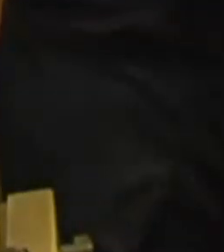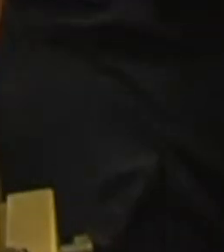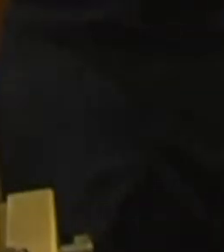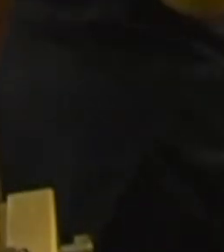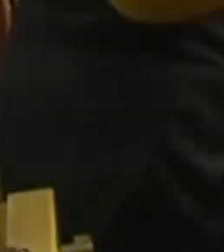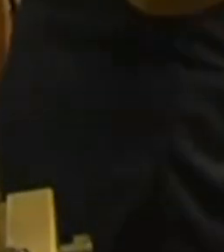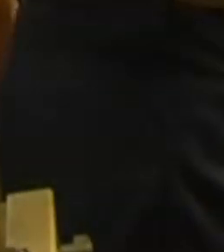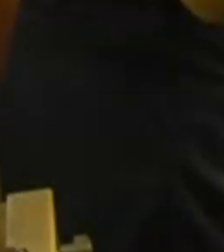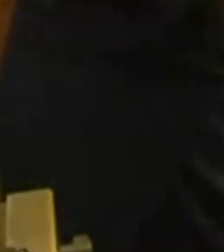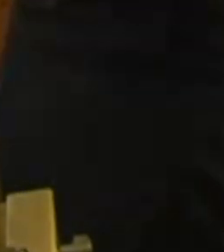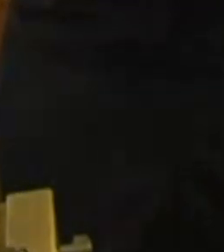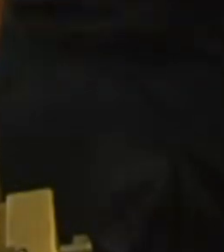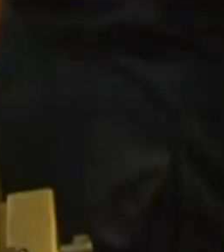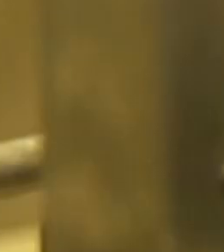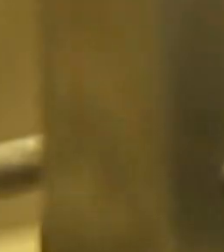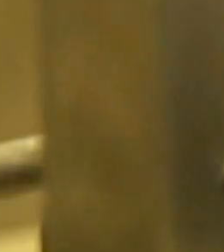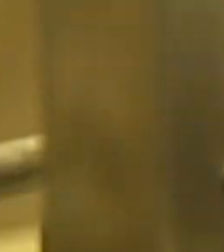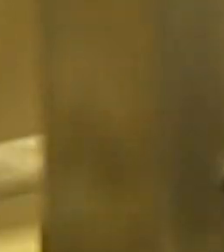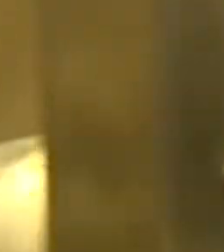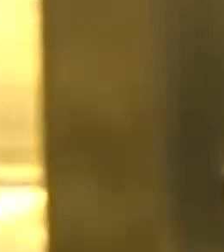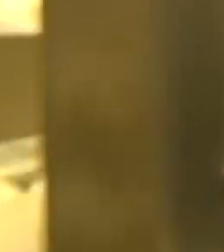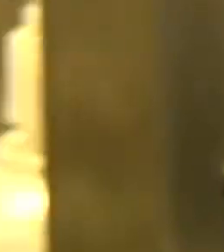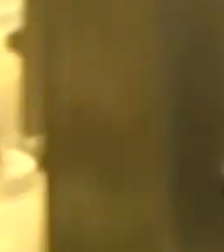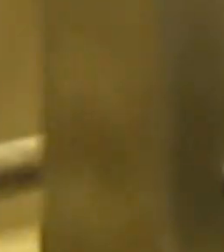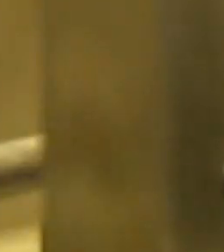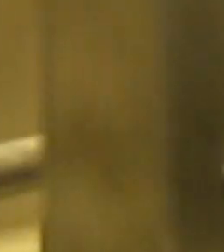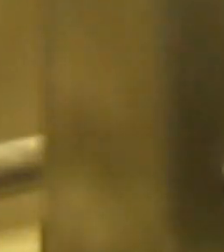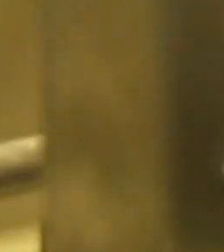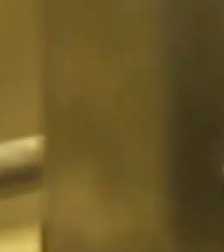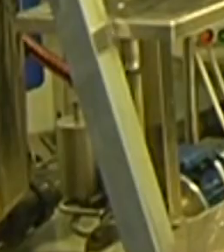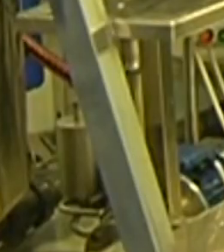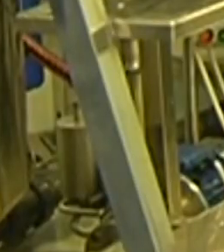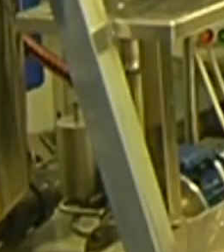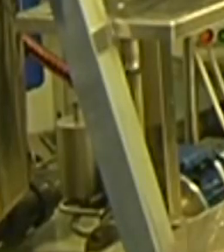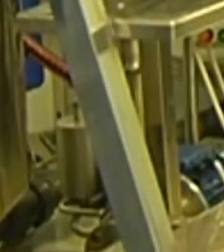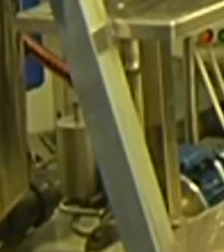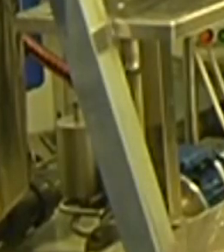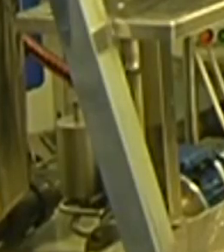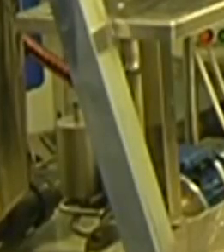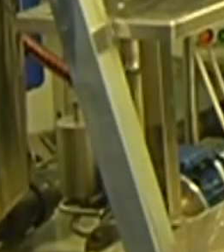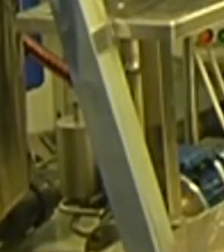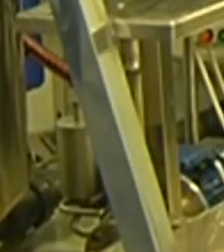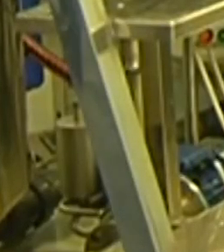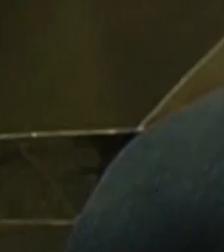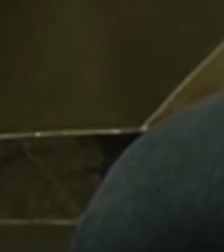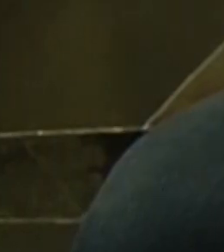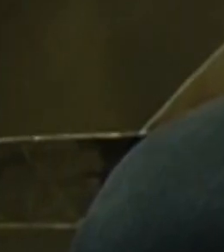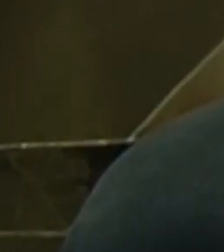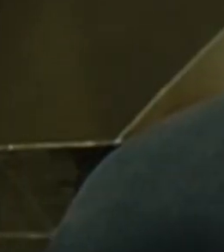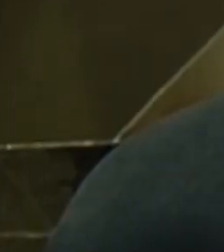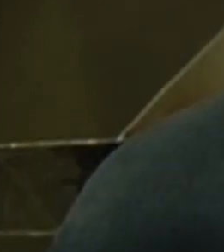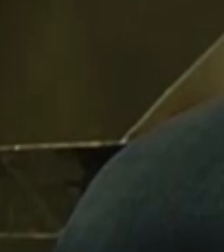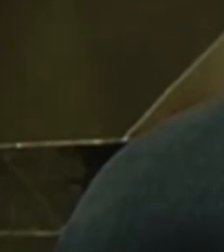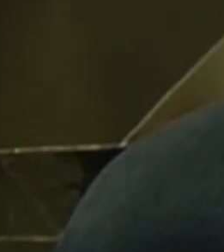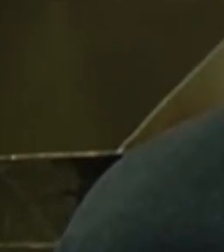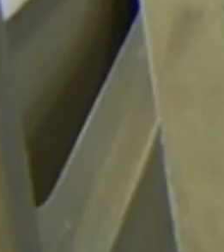отыр. Бүгінде Алматы бизнес жүргізу үшін еліміздегі ең қолайлы қала. Дүйен бизнес субұлттық рейтингінде Алматы қаласы